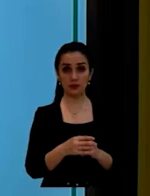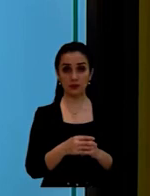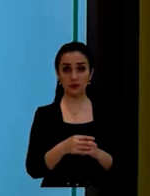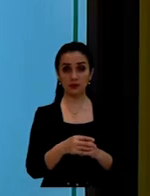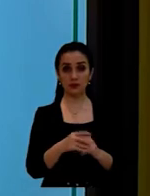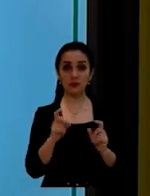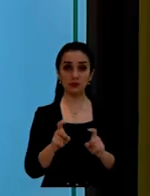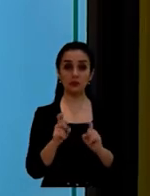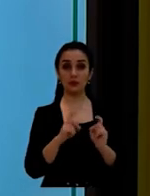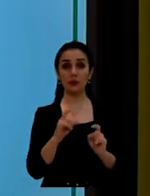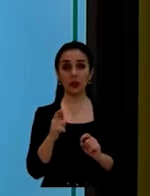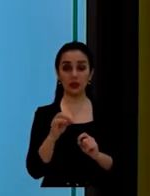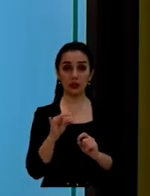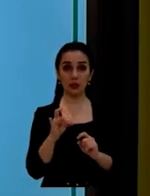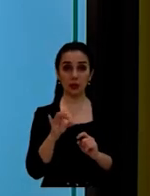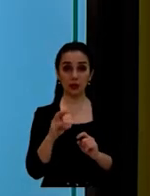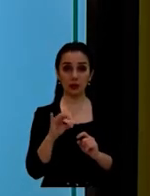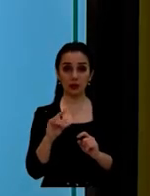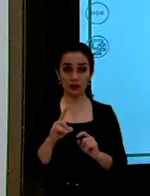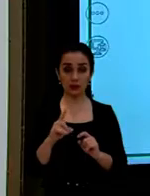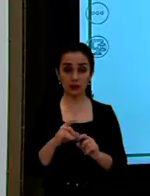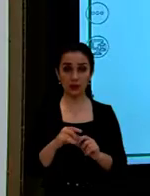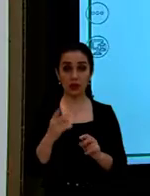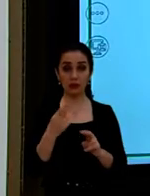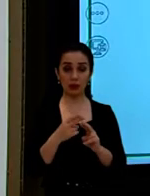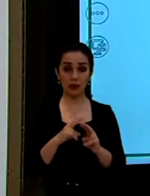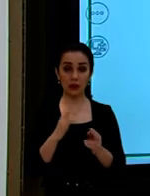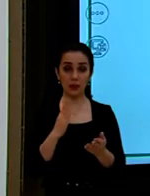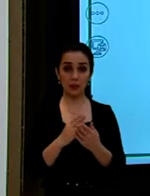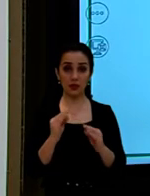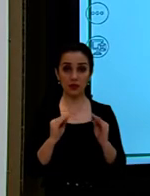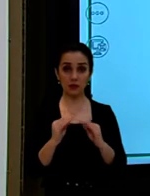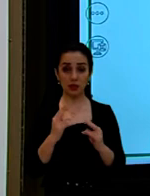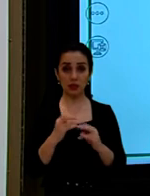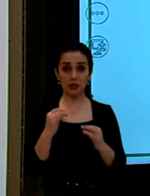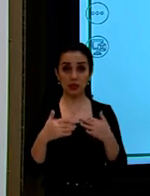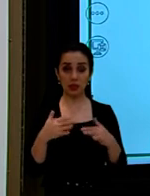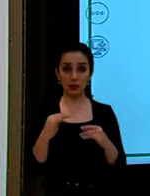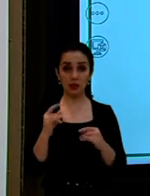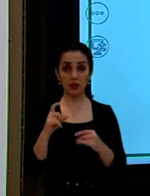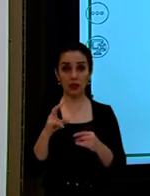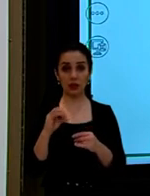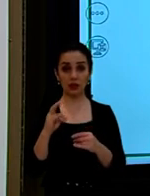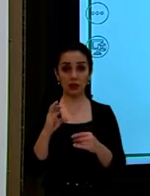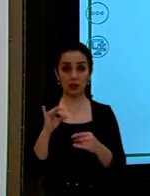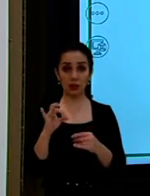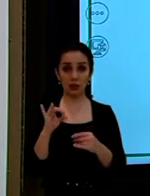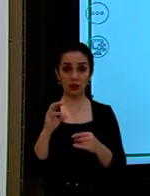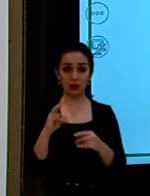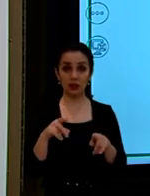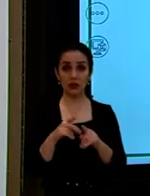переходим гидролизу гидролиз это образование слабого электролита из